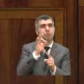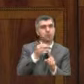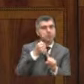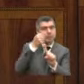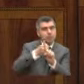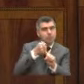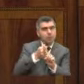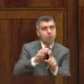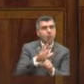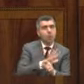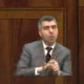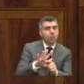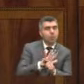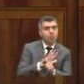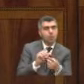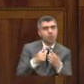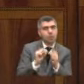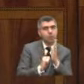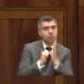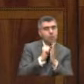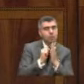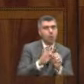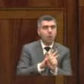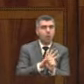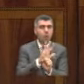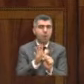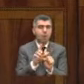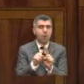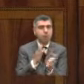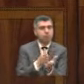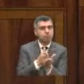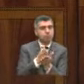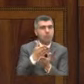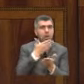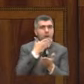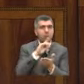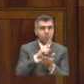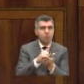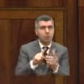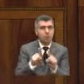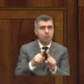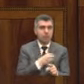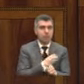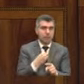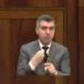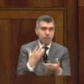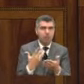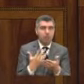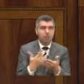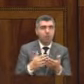المجهودات المتبصره يتغلب على هذه الجائحه، وحنا غادي الحمد لله سواء على المستوى الصحي او على